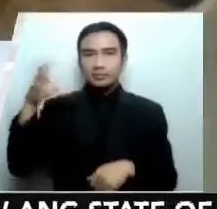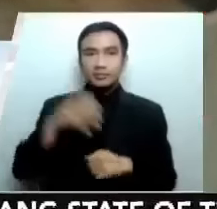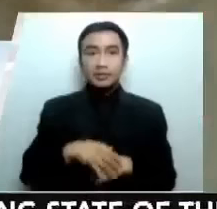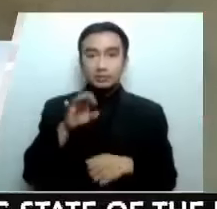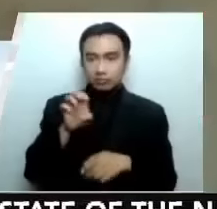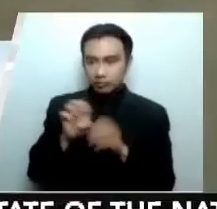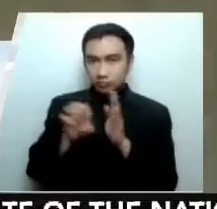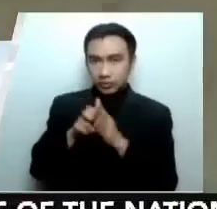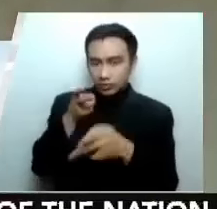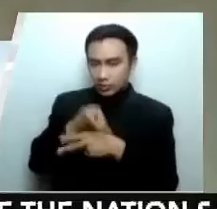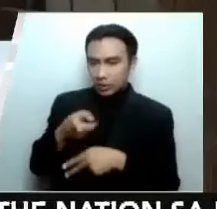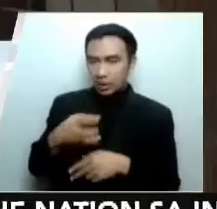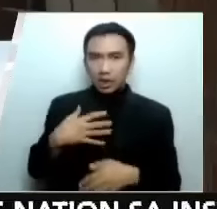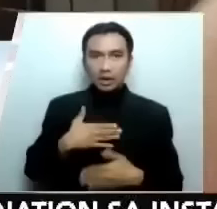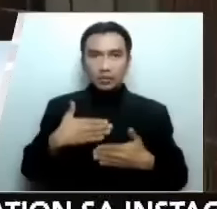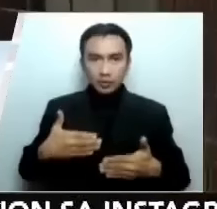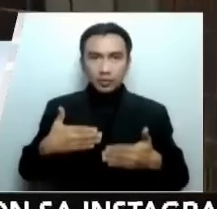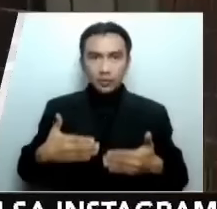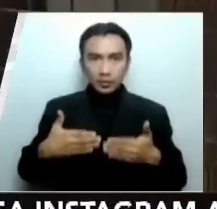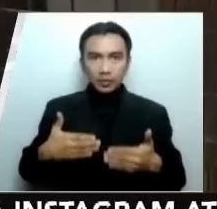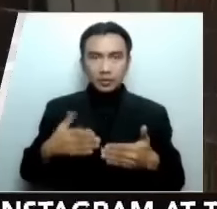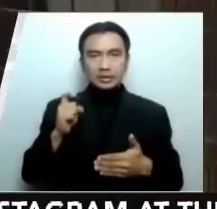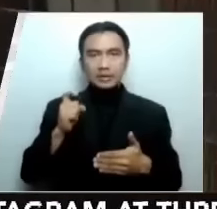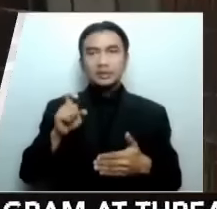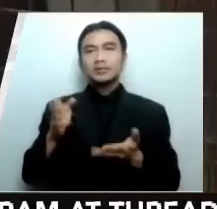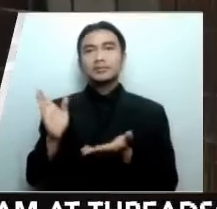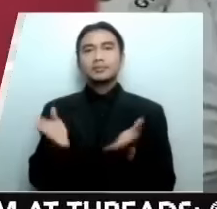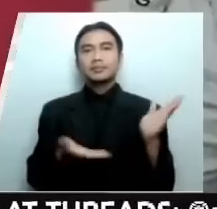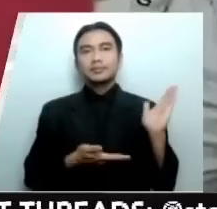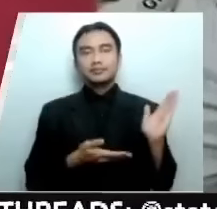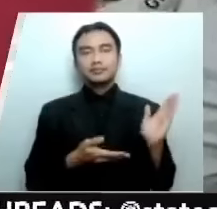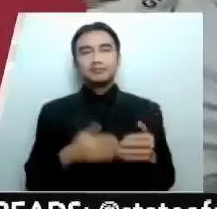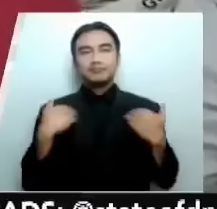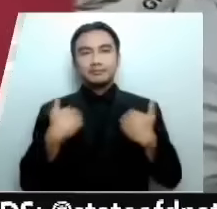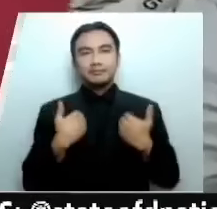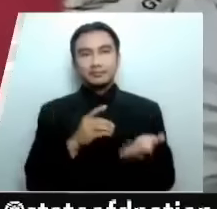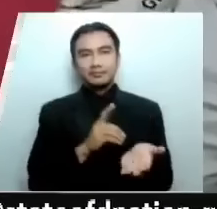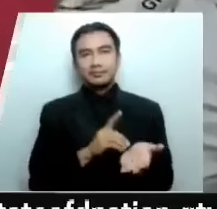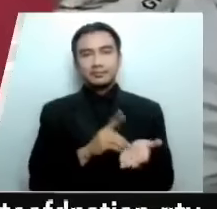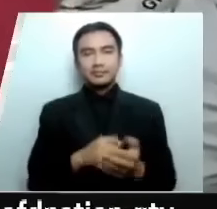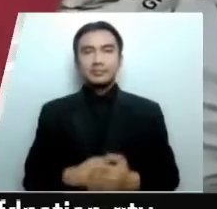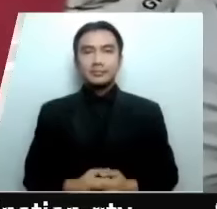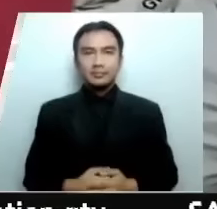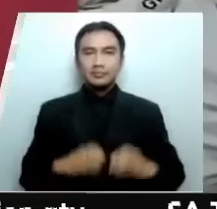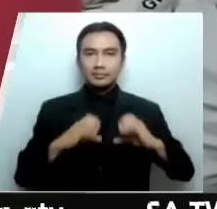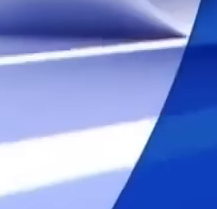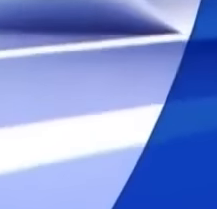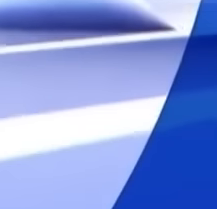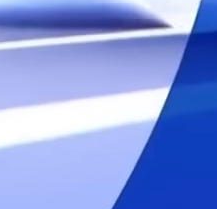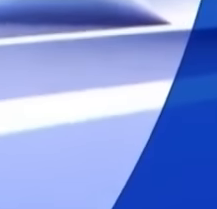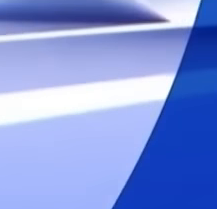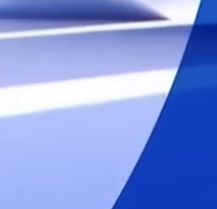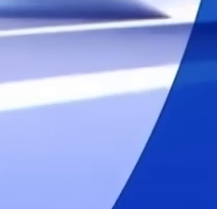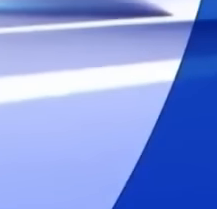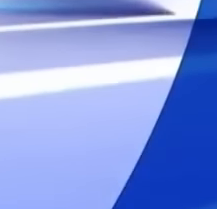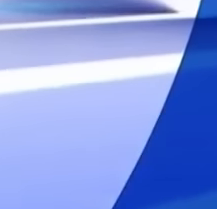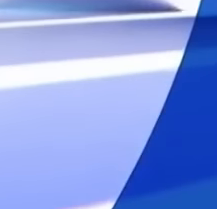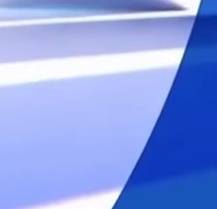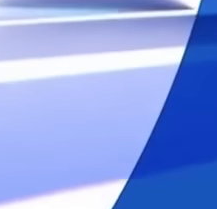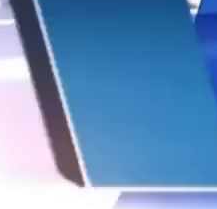sa veterinaryo. Katrina Son, nagbabalita para sa GMA Integrated News.